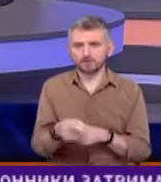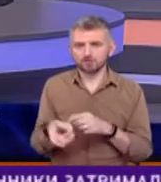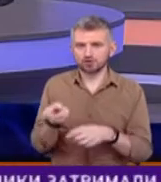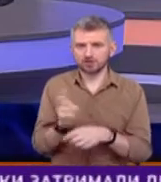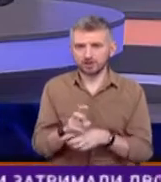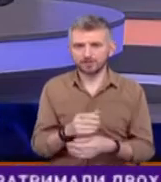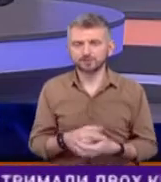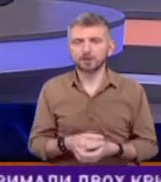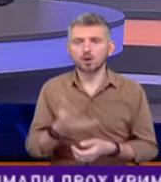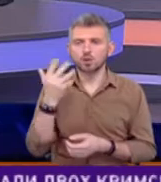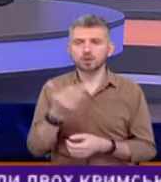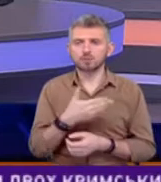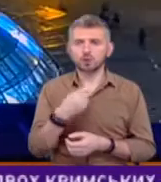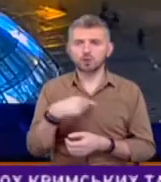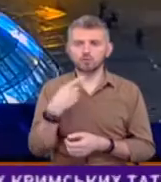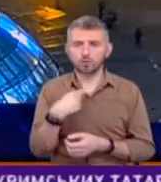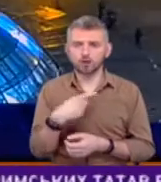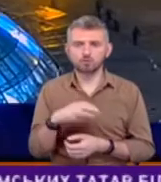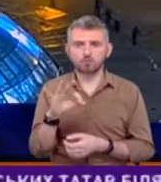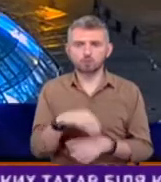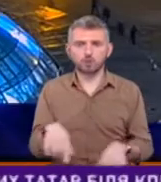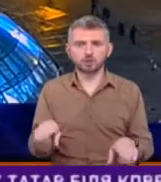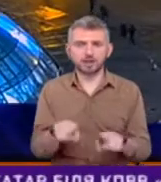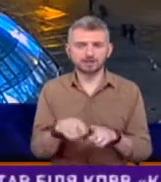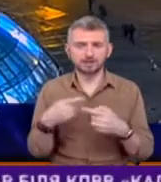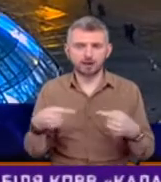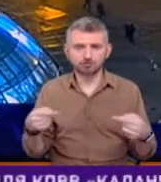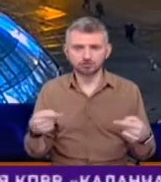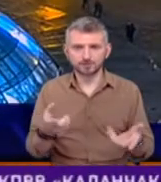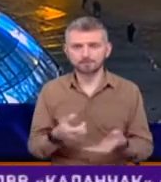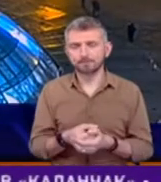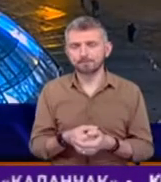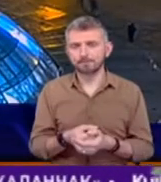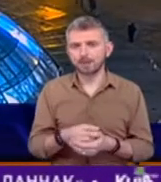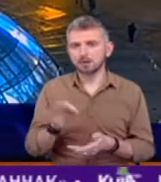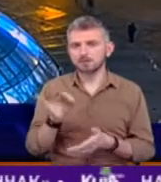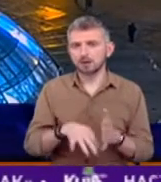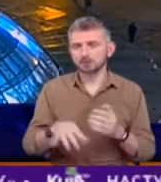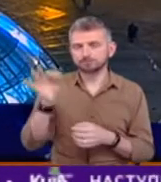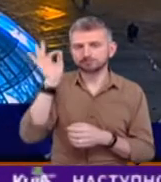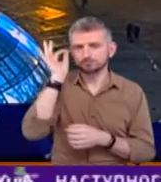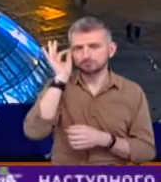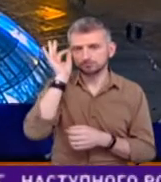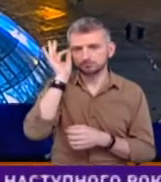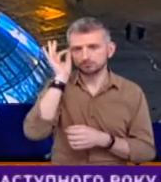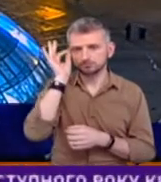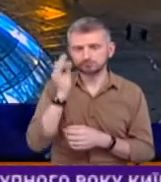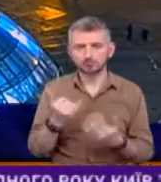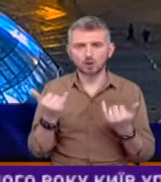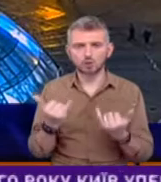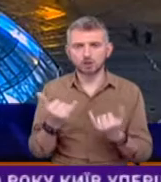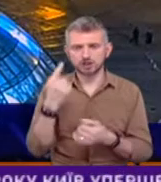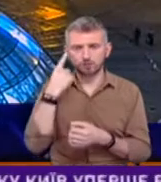прийшли. Коли ми говоримо от про такі от речі, зразу спадає на думку